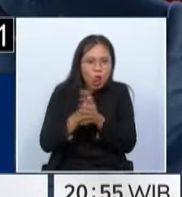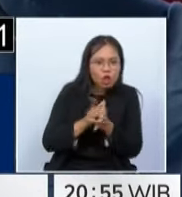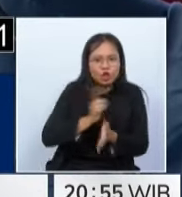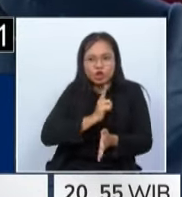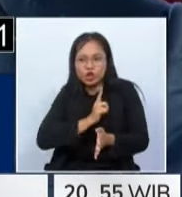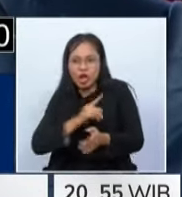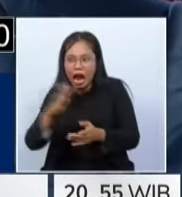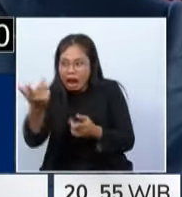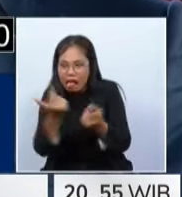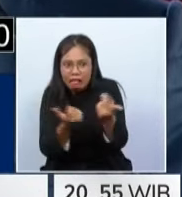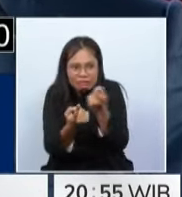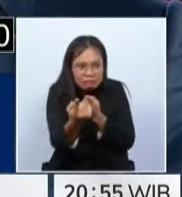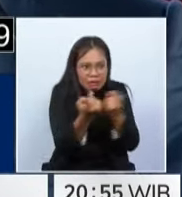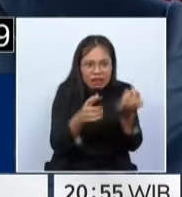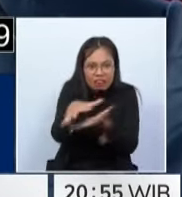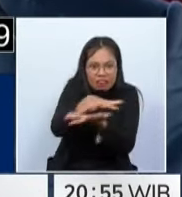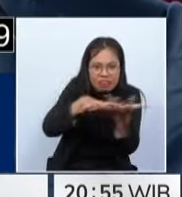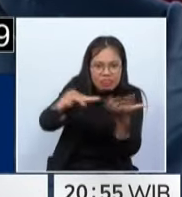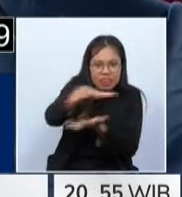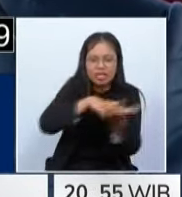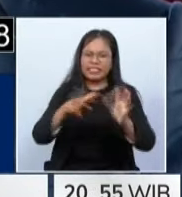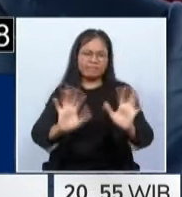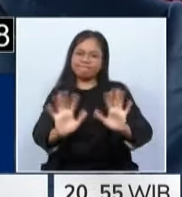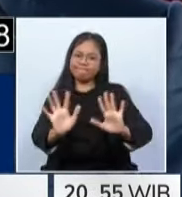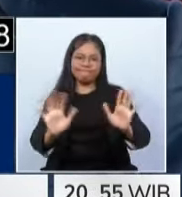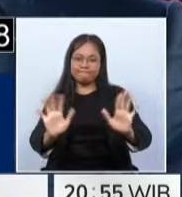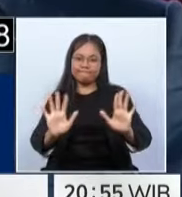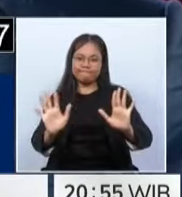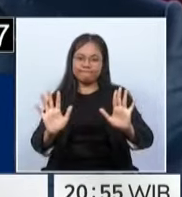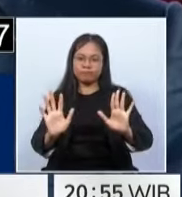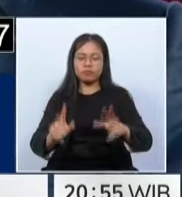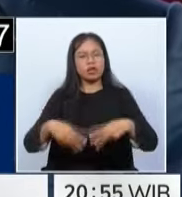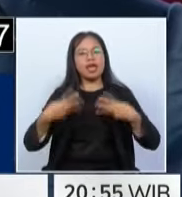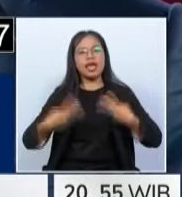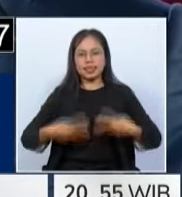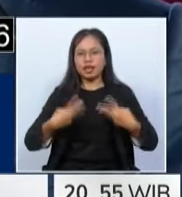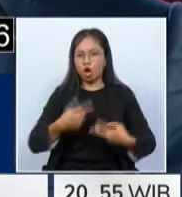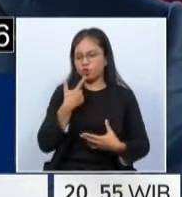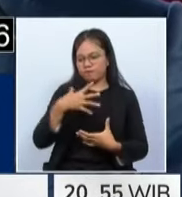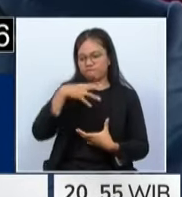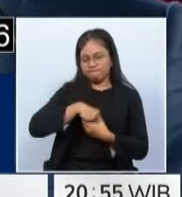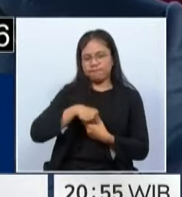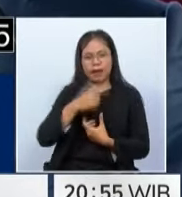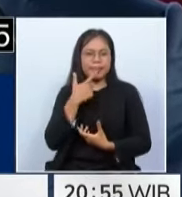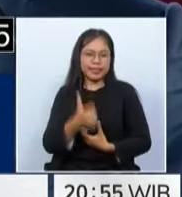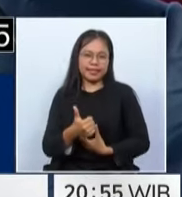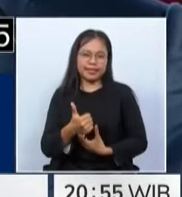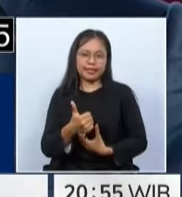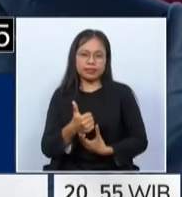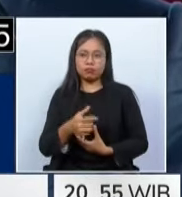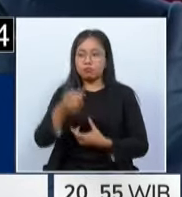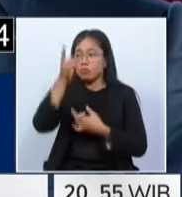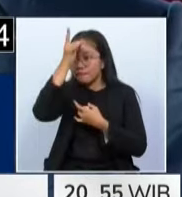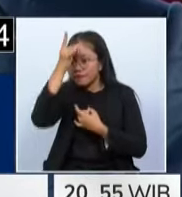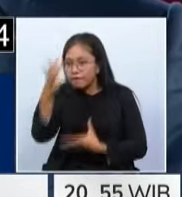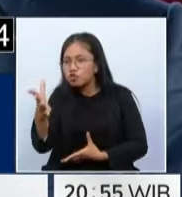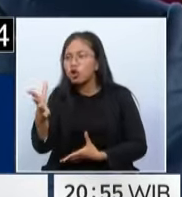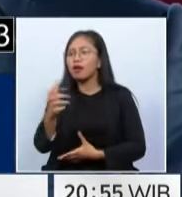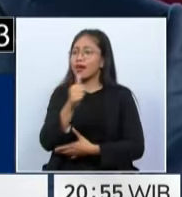dan menyesatkan rakyat itu Etik yang tertinggi saudara Profesor Anis